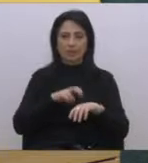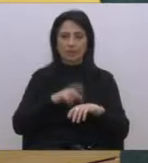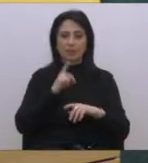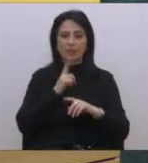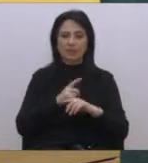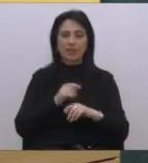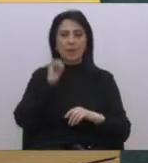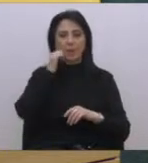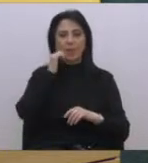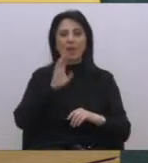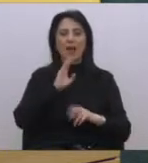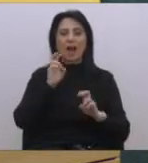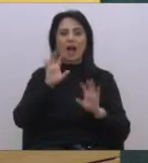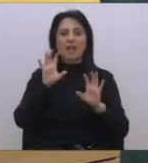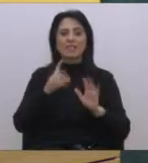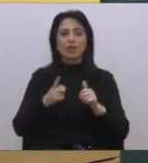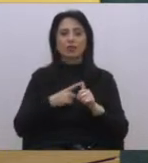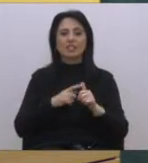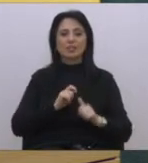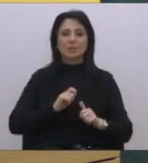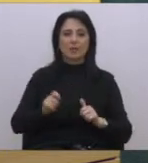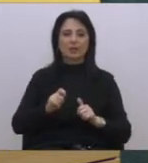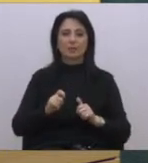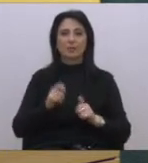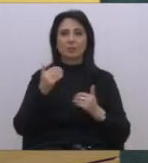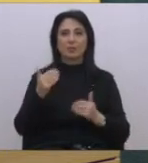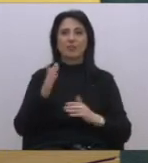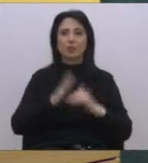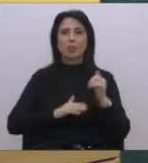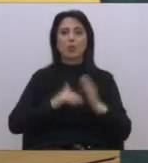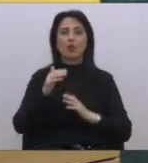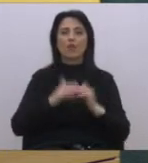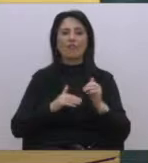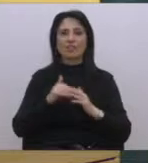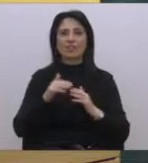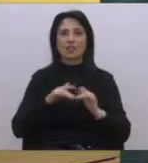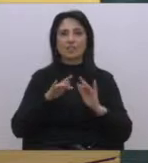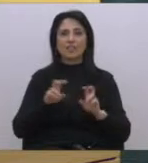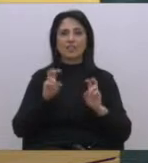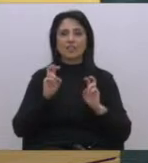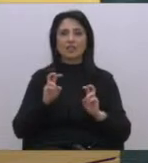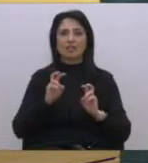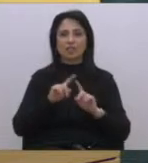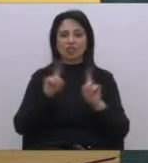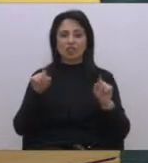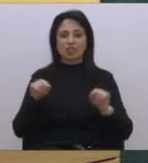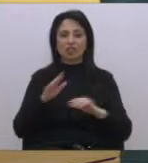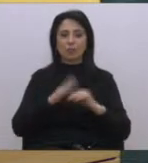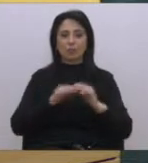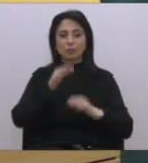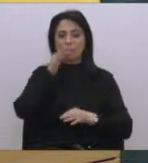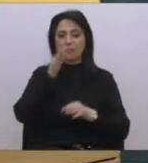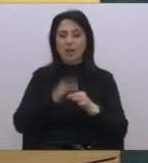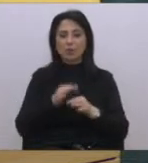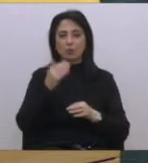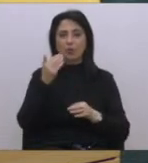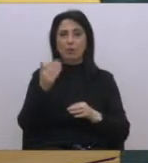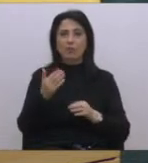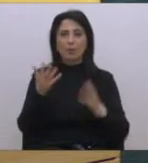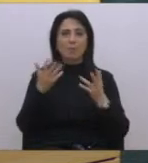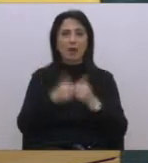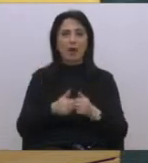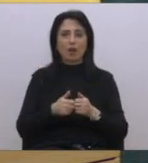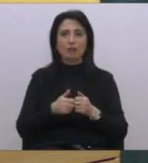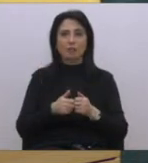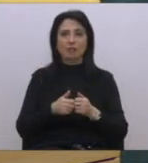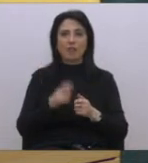Kali, Statusi, Sakanul de Blagiareba, Mati, Profesiuli, Sakmianubis, Charcio, Profesiuli, Pasuhis, Geblobis, Mecanismi,